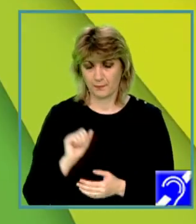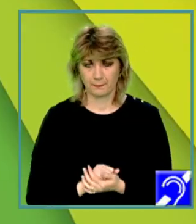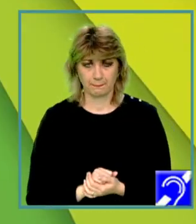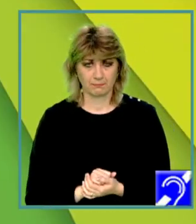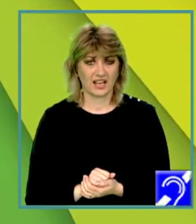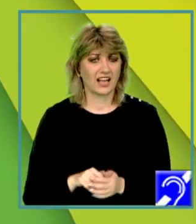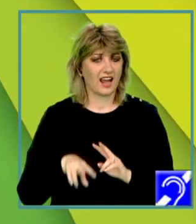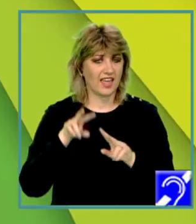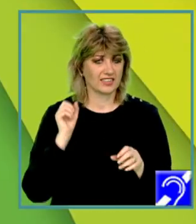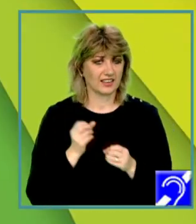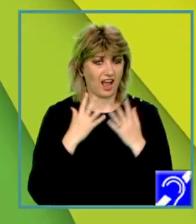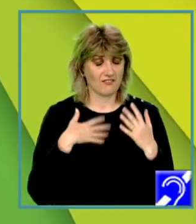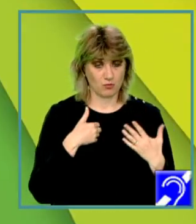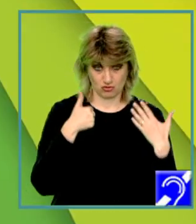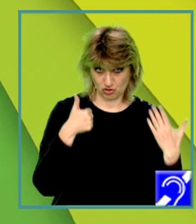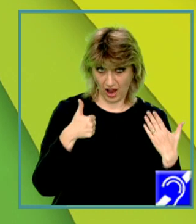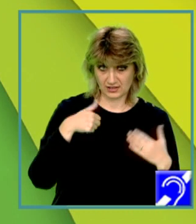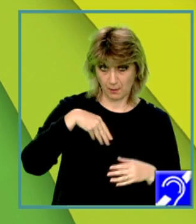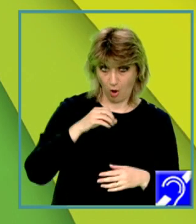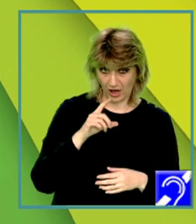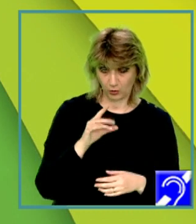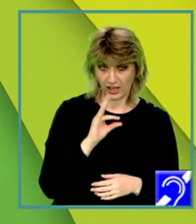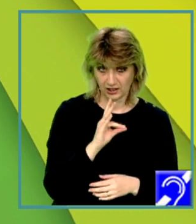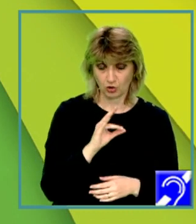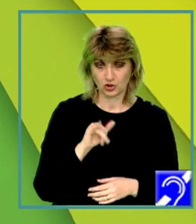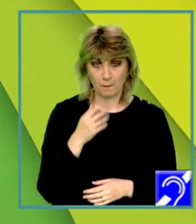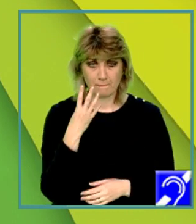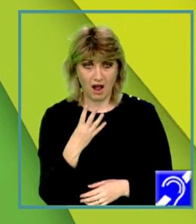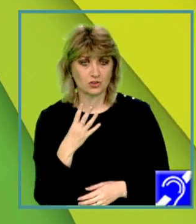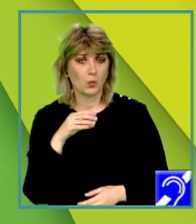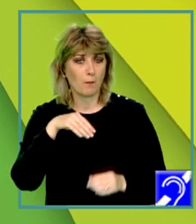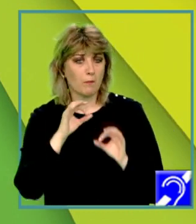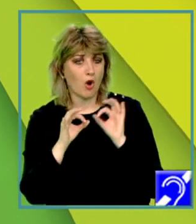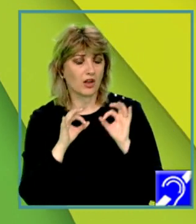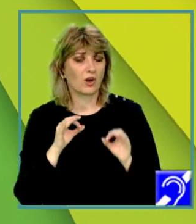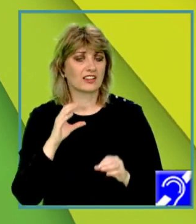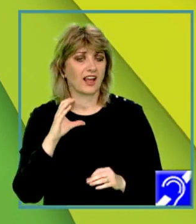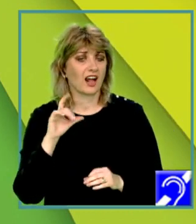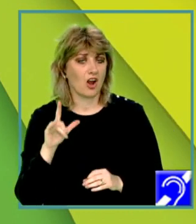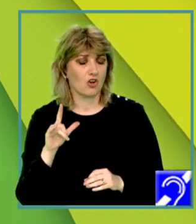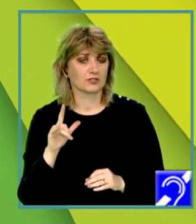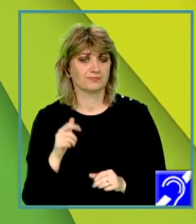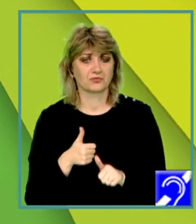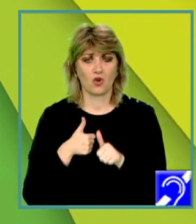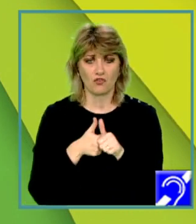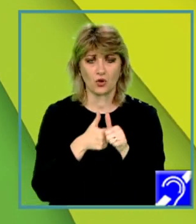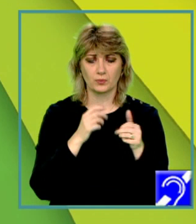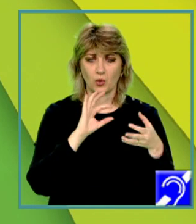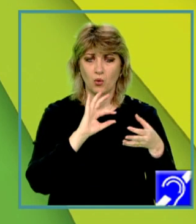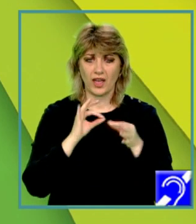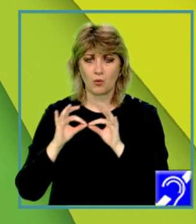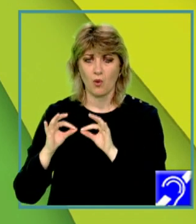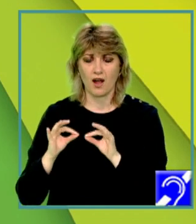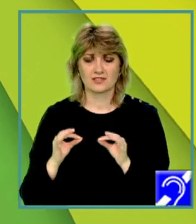avem șase molecule de hidrogen și patru molecule de clor în conformitate cu ecuația reacției